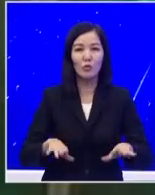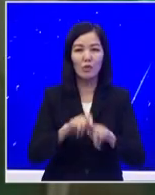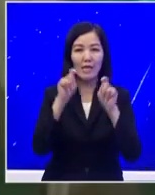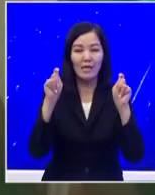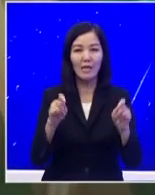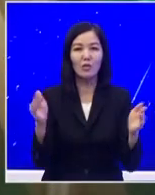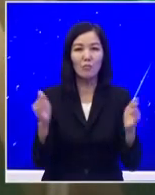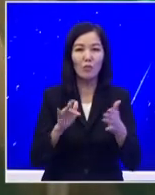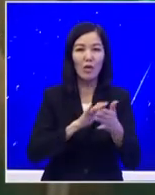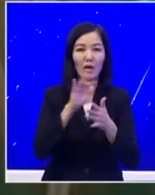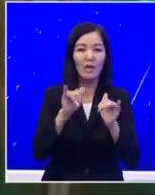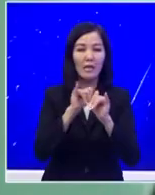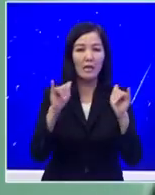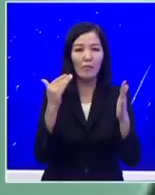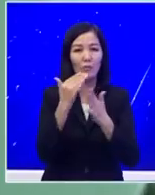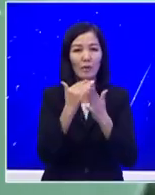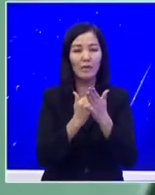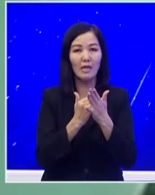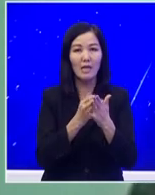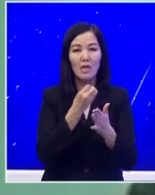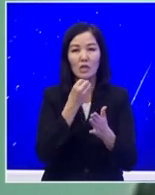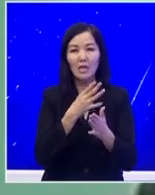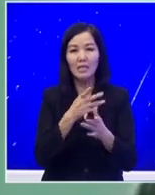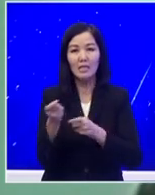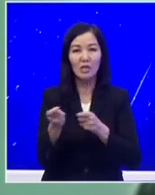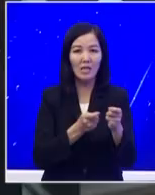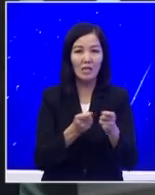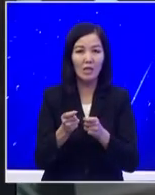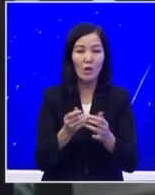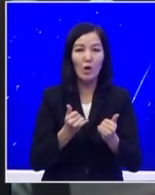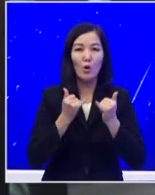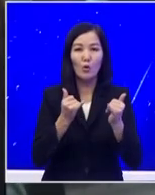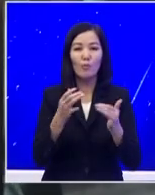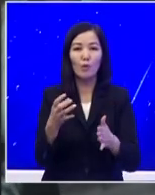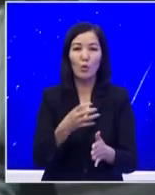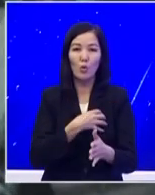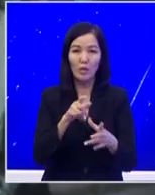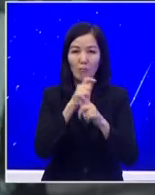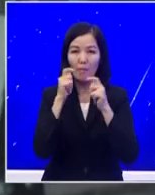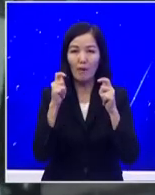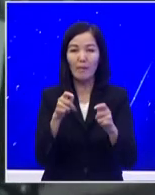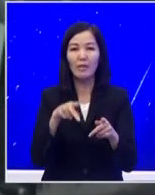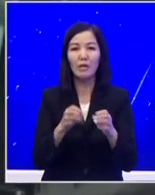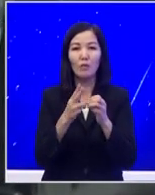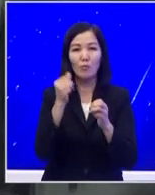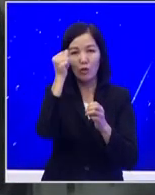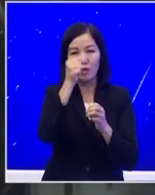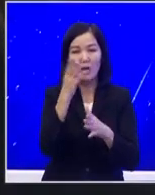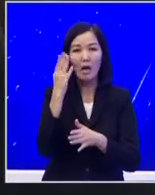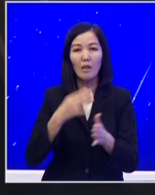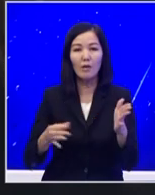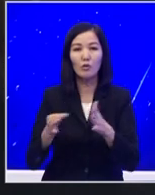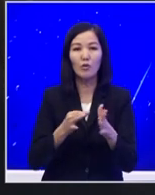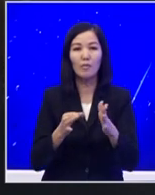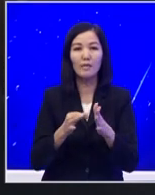Мұны қалаларды дамыту бағдарламасына жемісті жетекшілік еткен үшін құрмет орденмен марапатталды. 2012 жылы Алматы